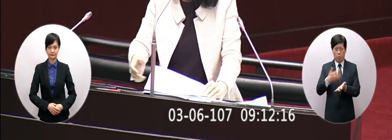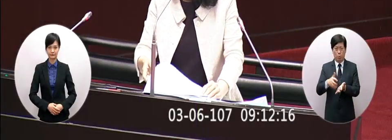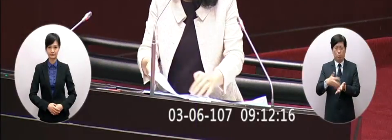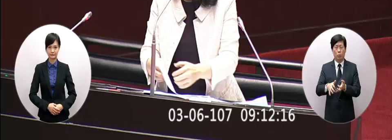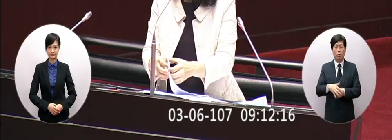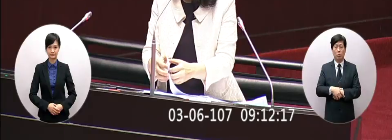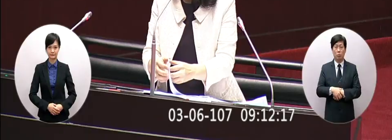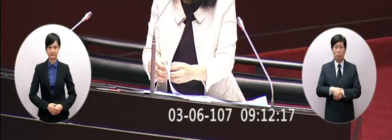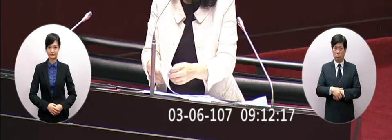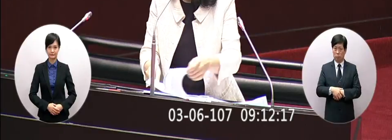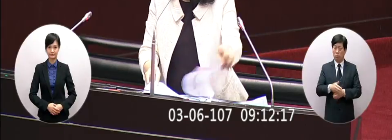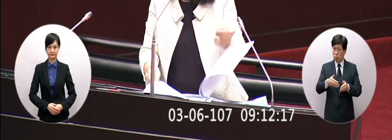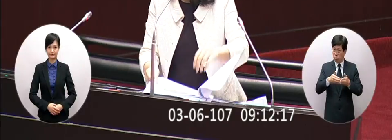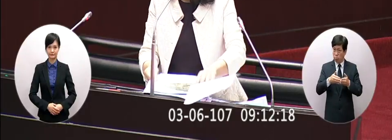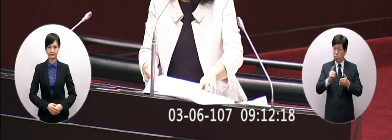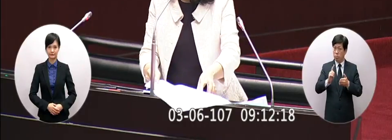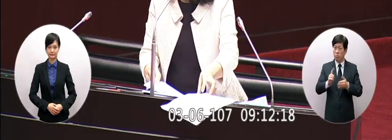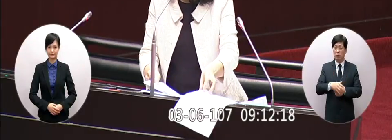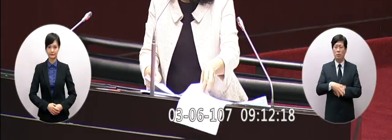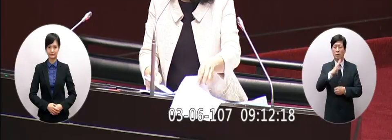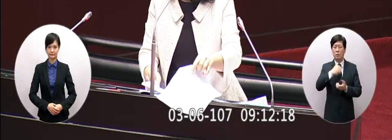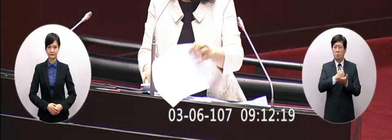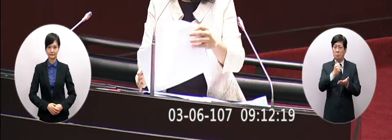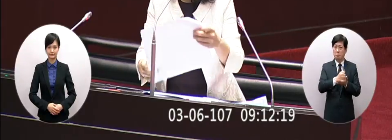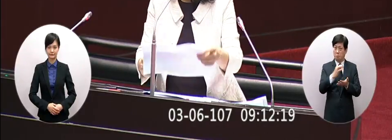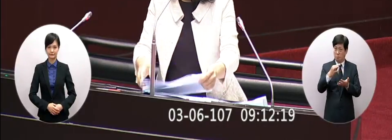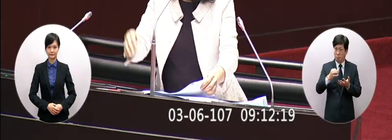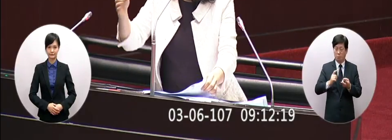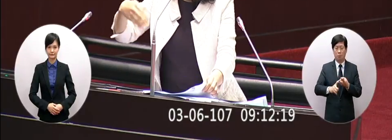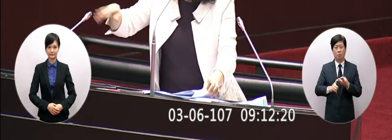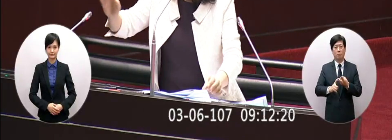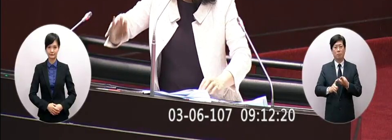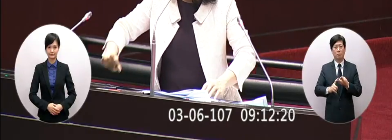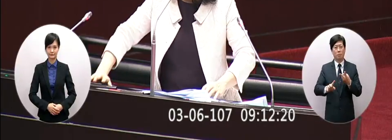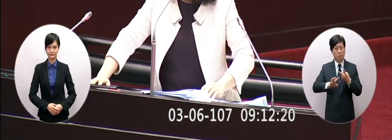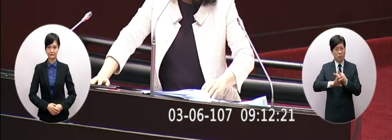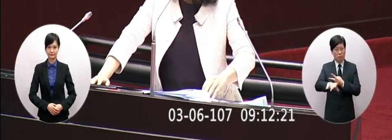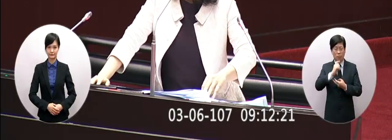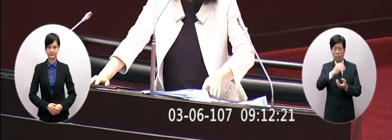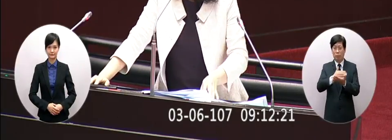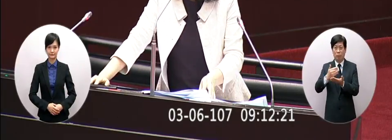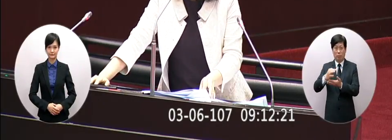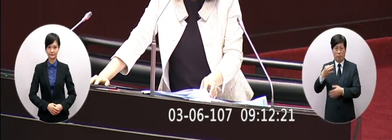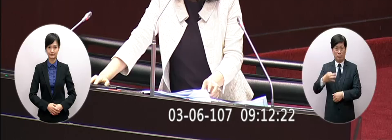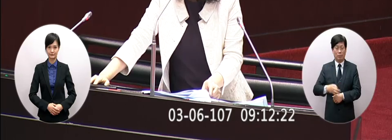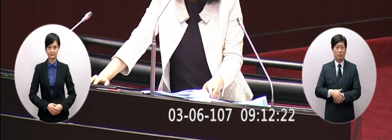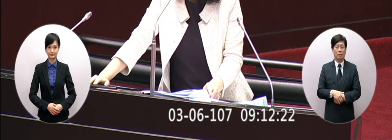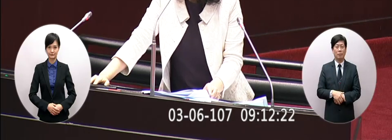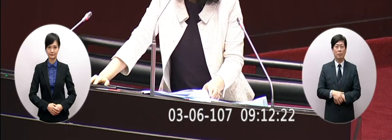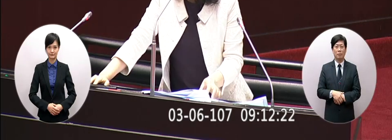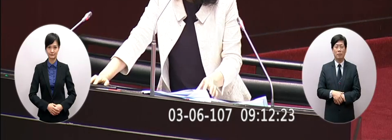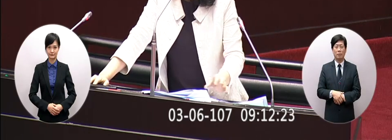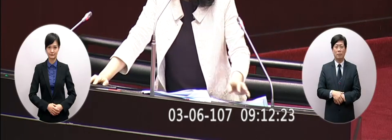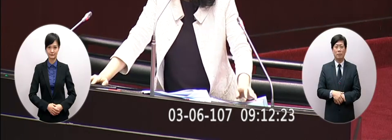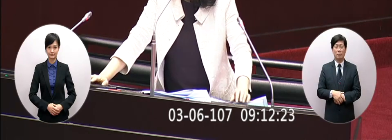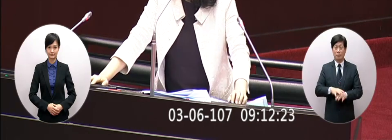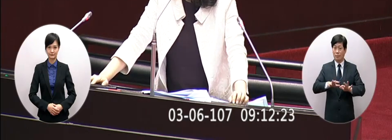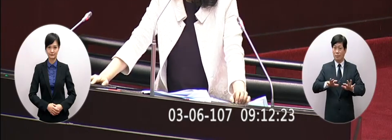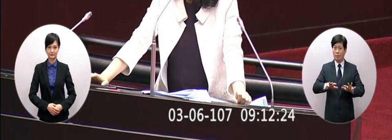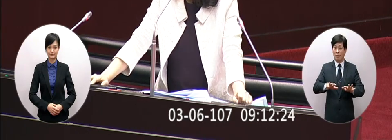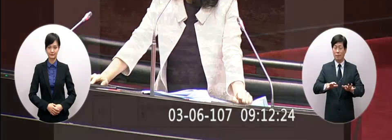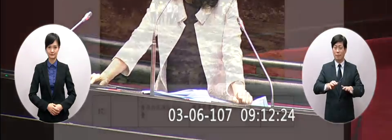这个部分我们可能需要一些运费还有这些的这个处理费的协助。那